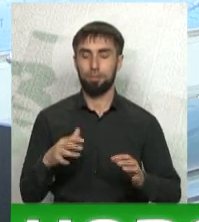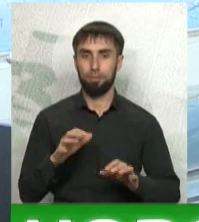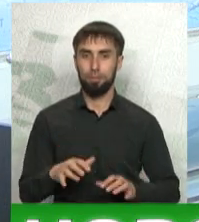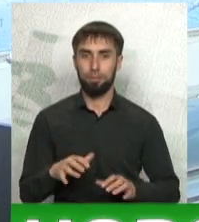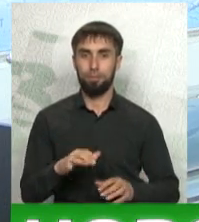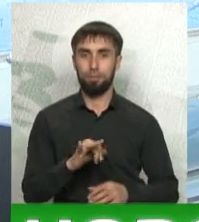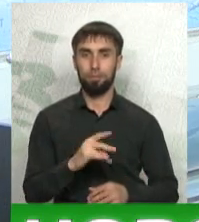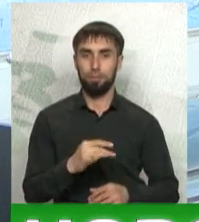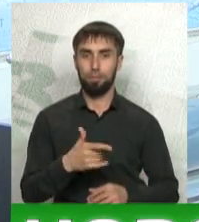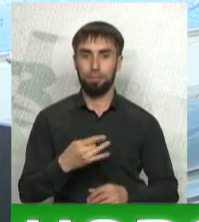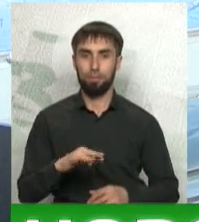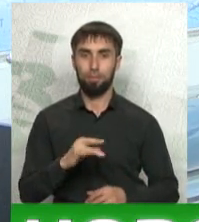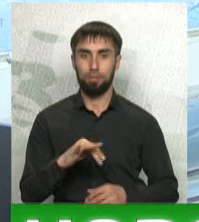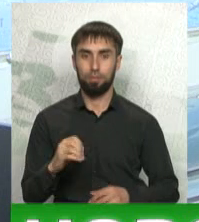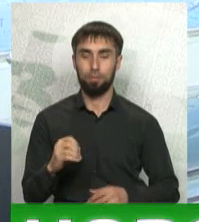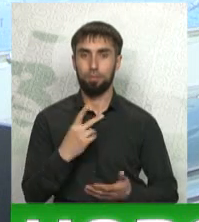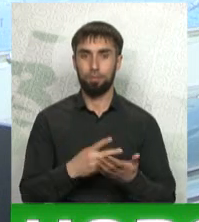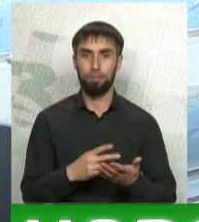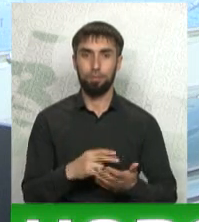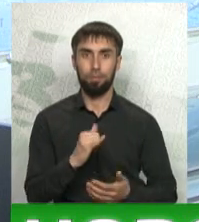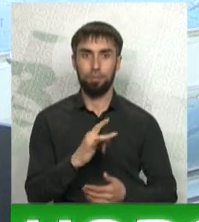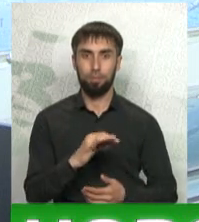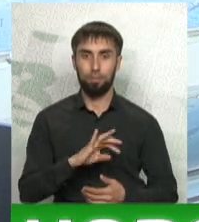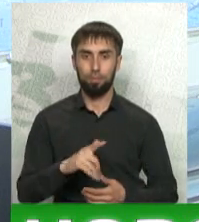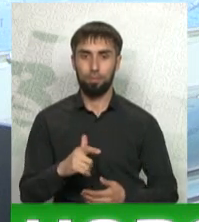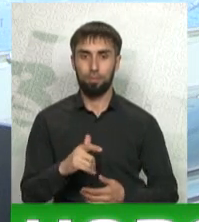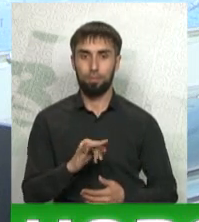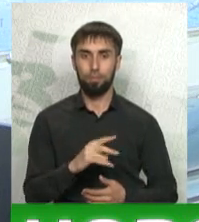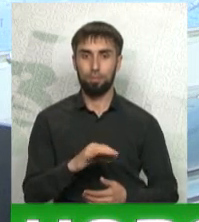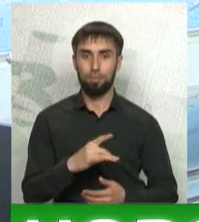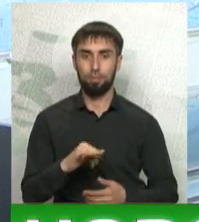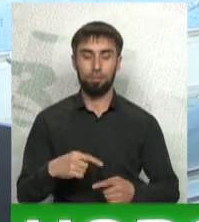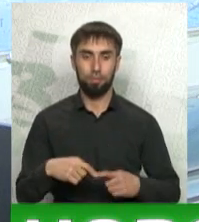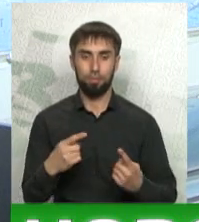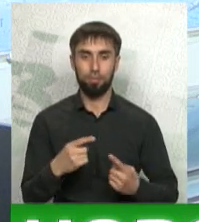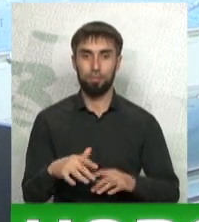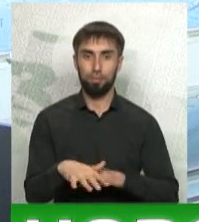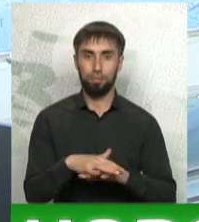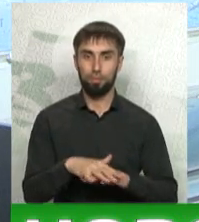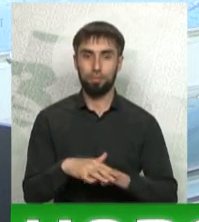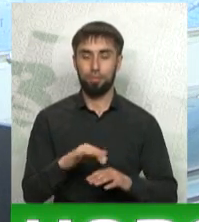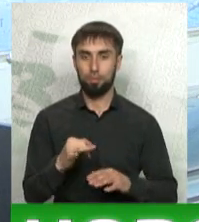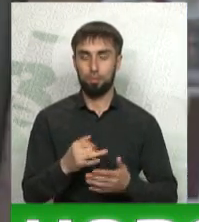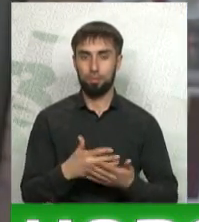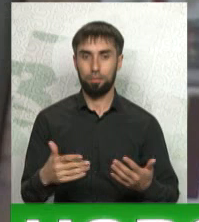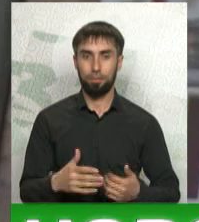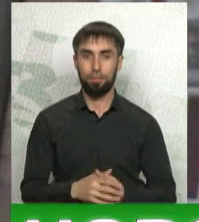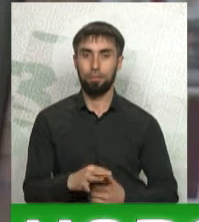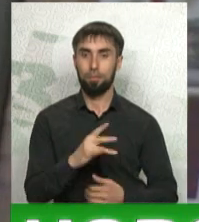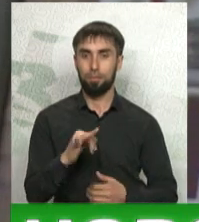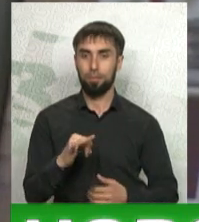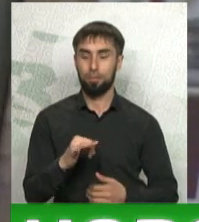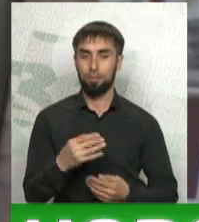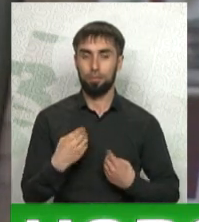интеллигенции они же показывает уровень интеллектуального развития общества народа и так далее они нас